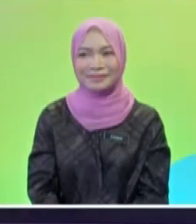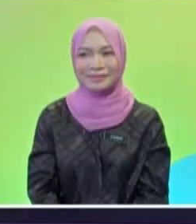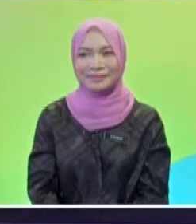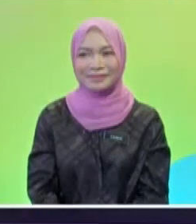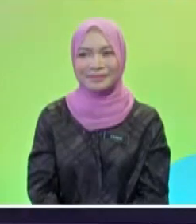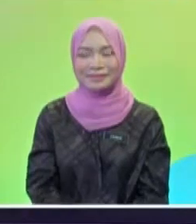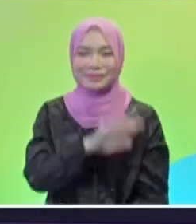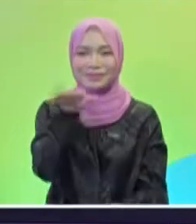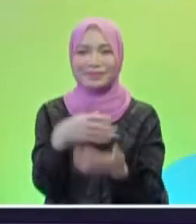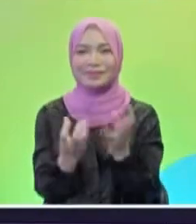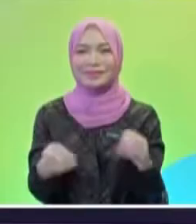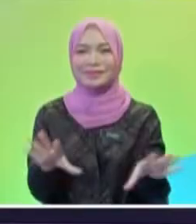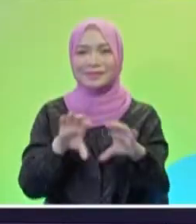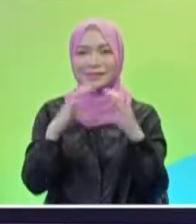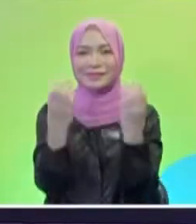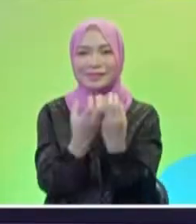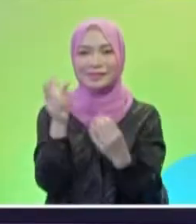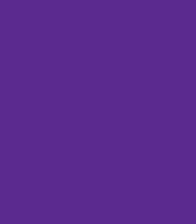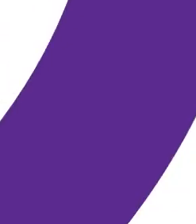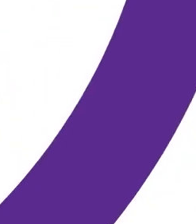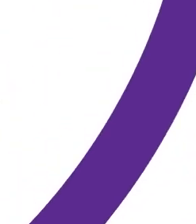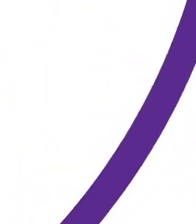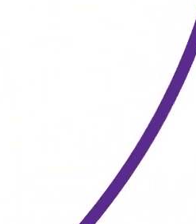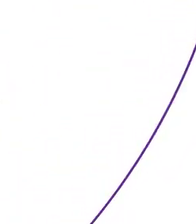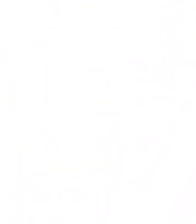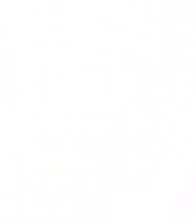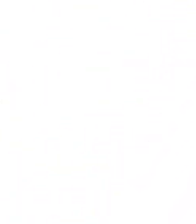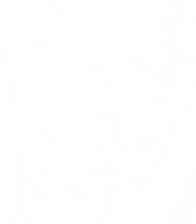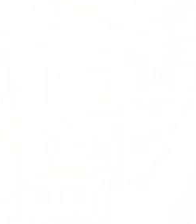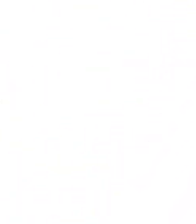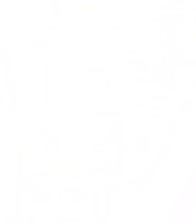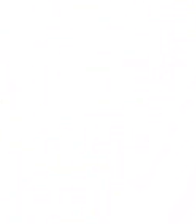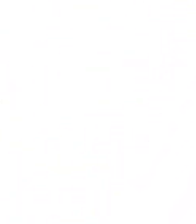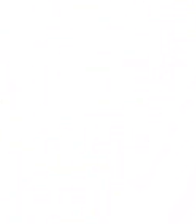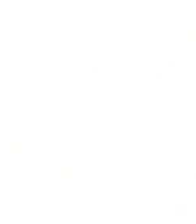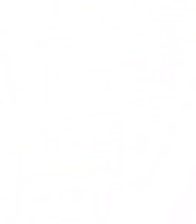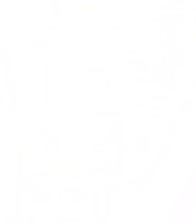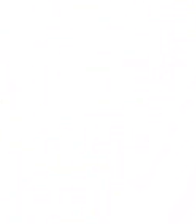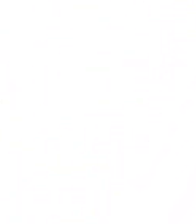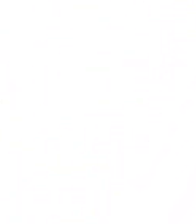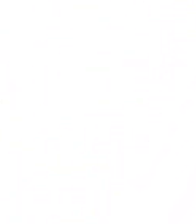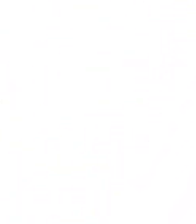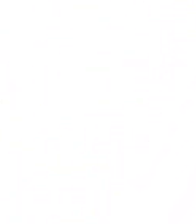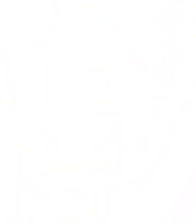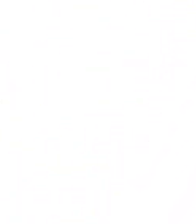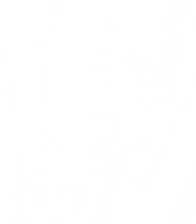dan mengumpulkan tiga bintang anak didik TV